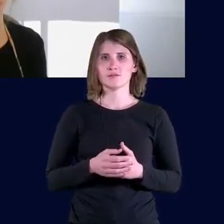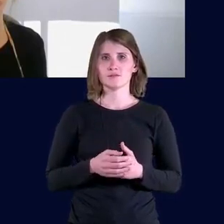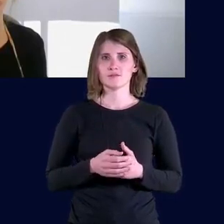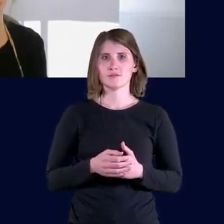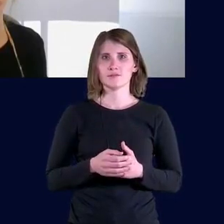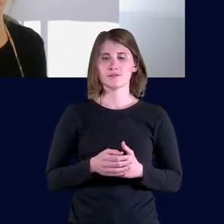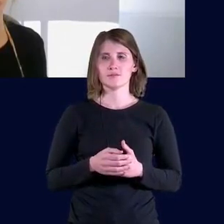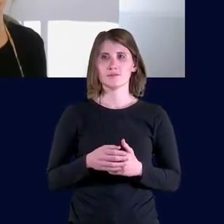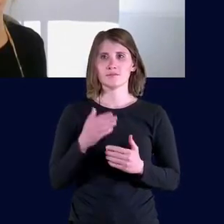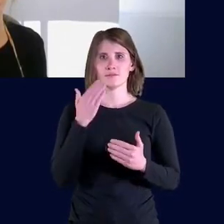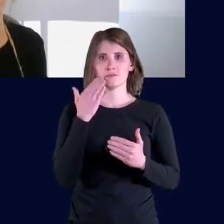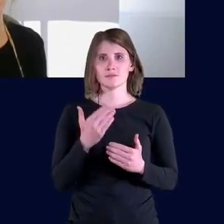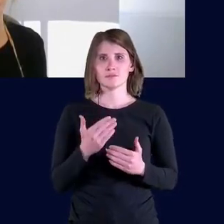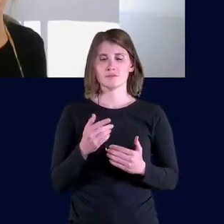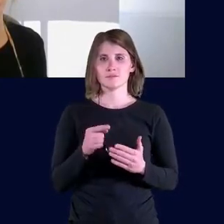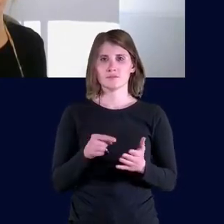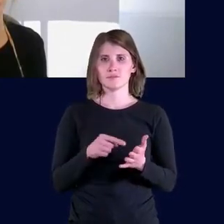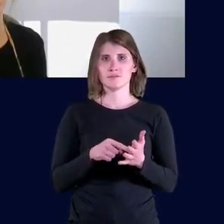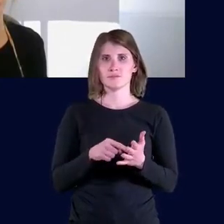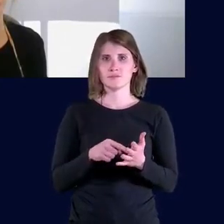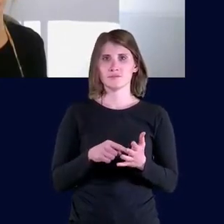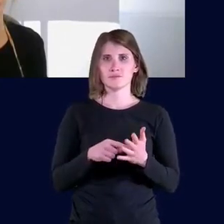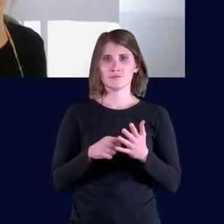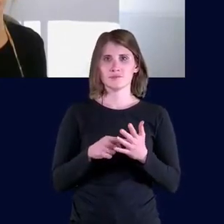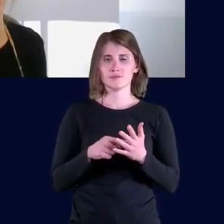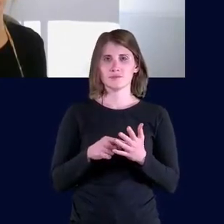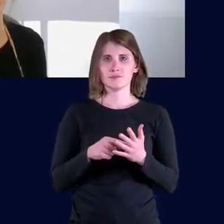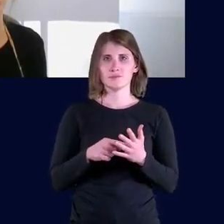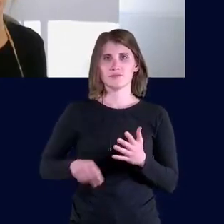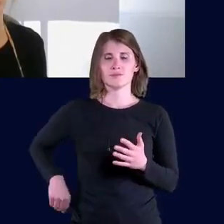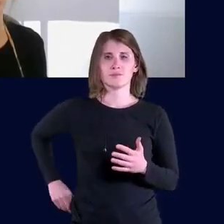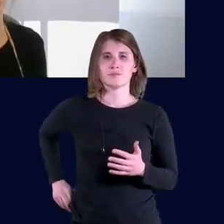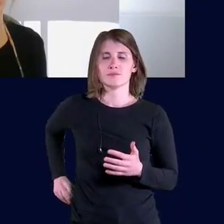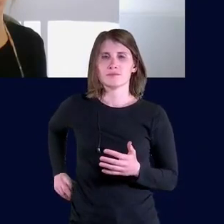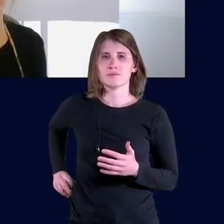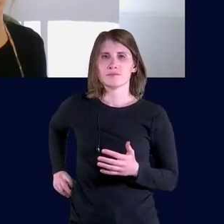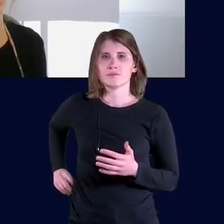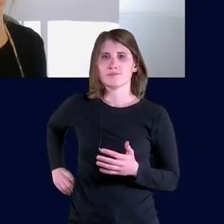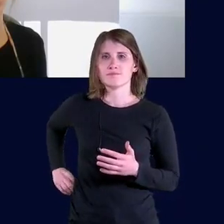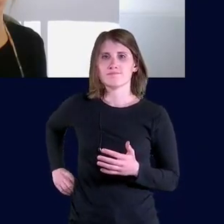i myślę że pani tutaj dużo nam ciekawych propozycji